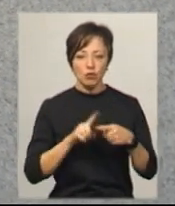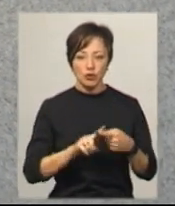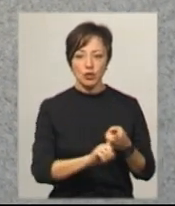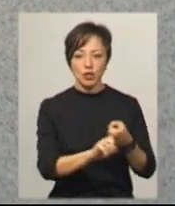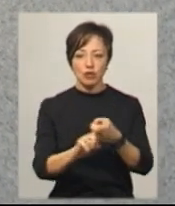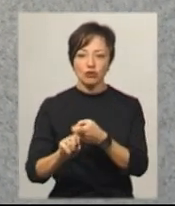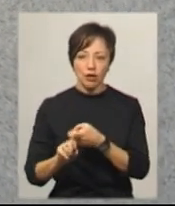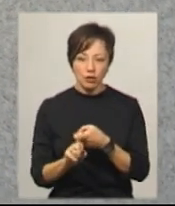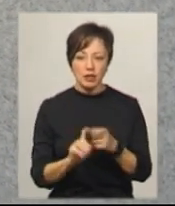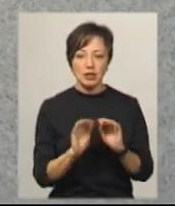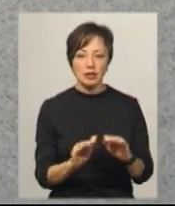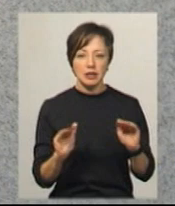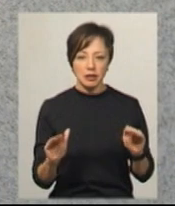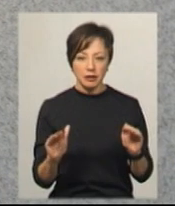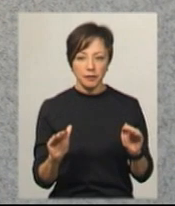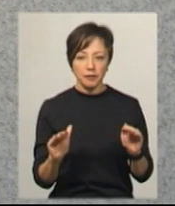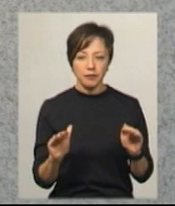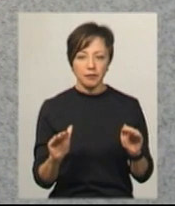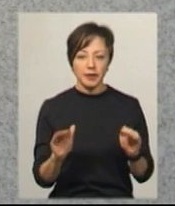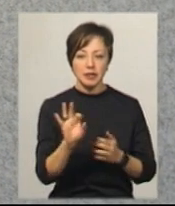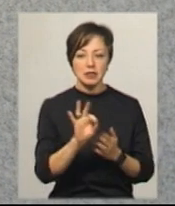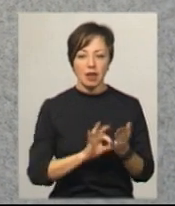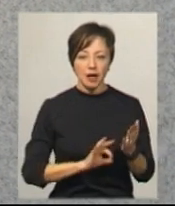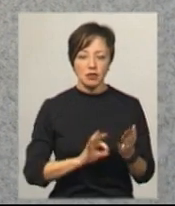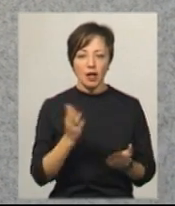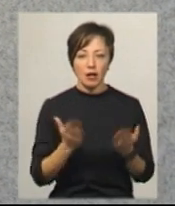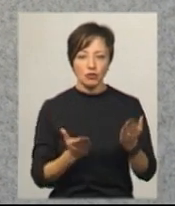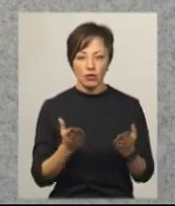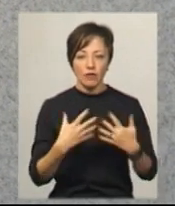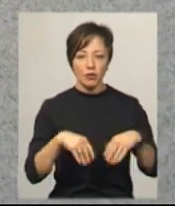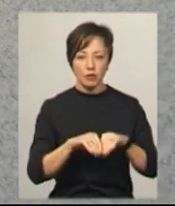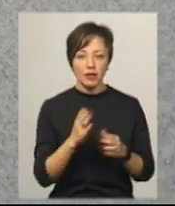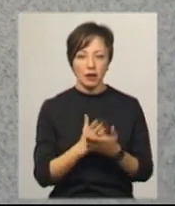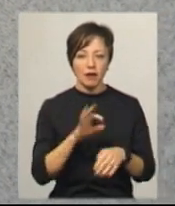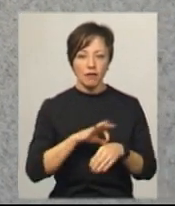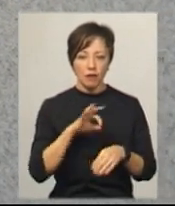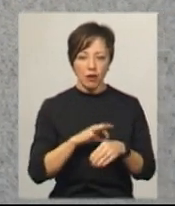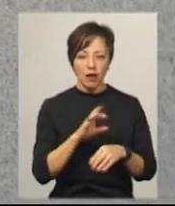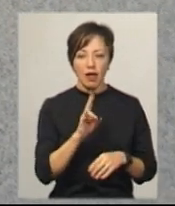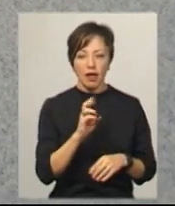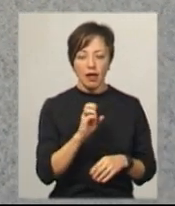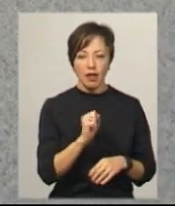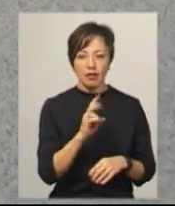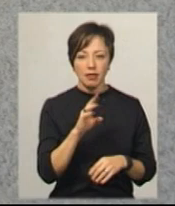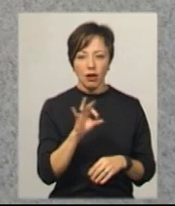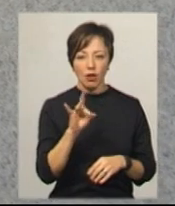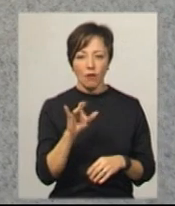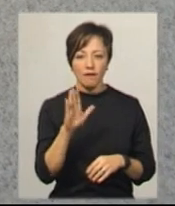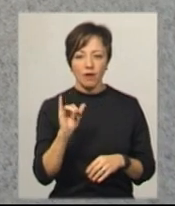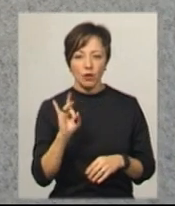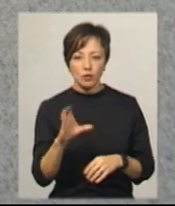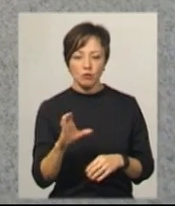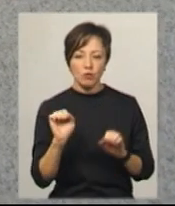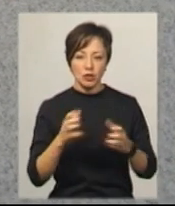діти зразу, і якщо в родині є хворий на ентеровірусну інфекцію, може хворіти вся